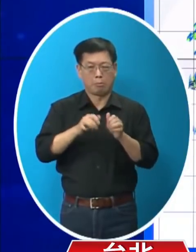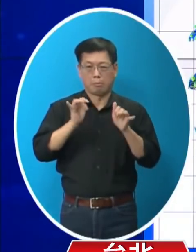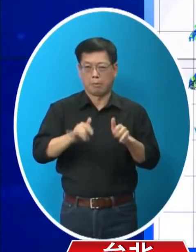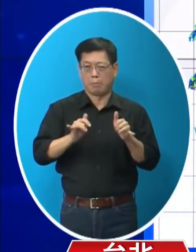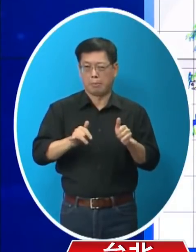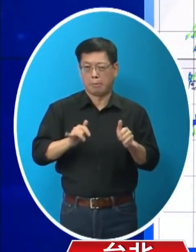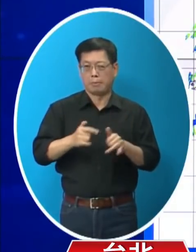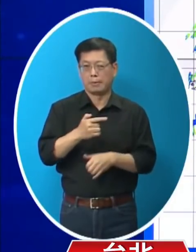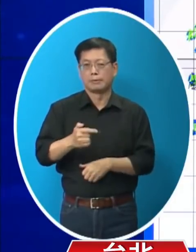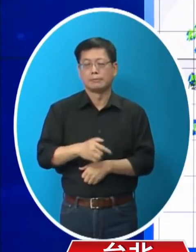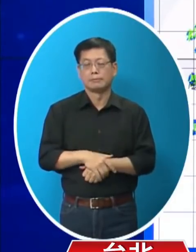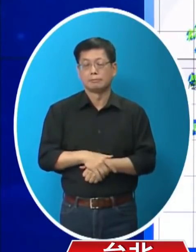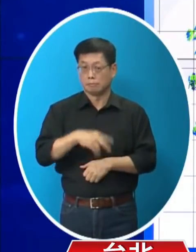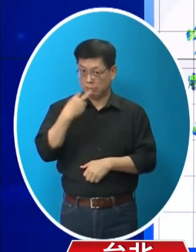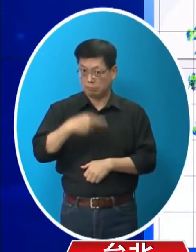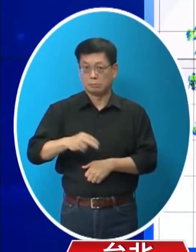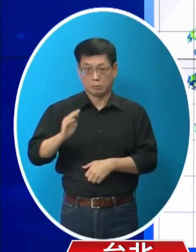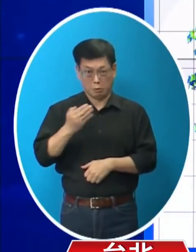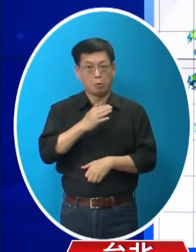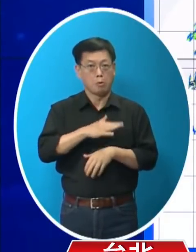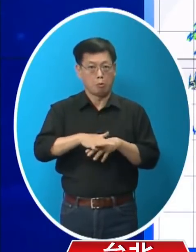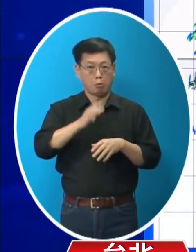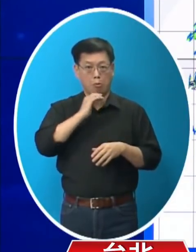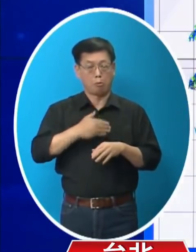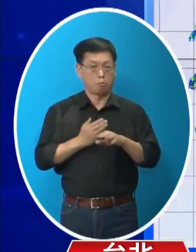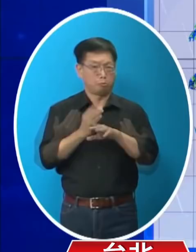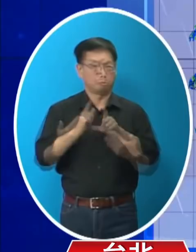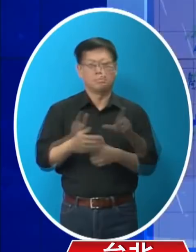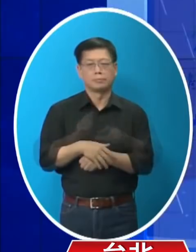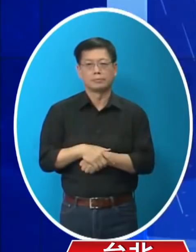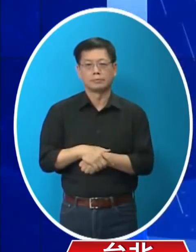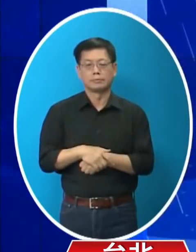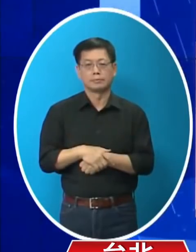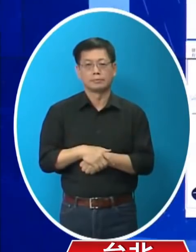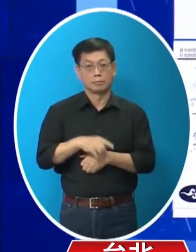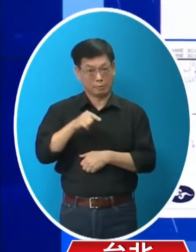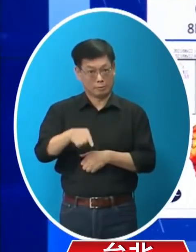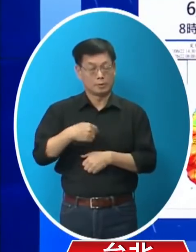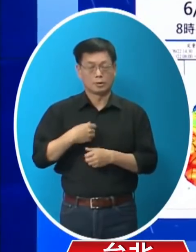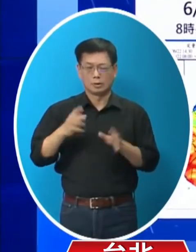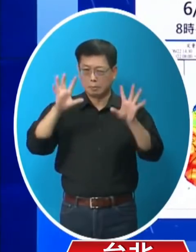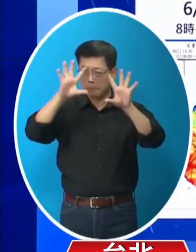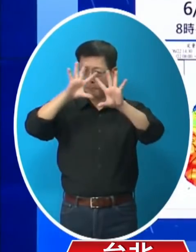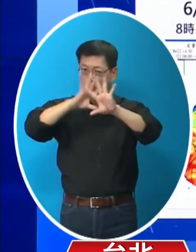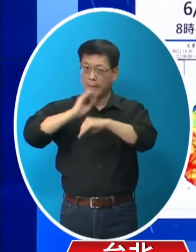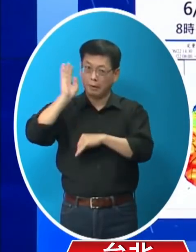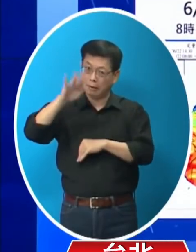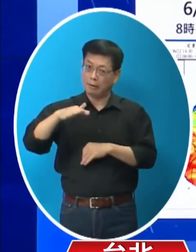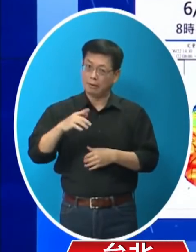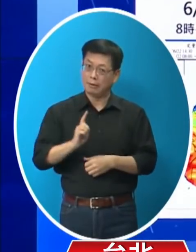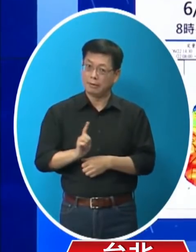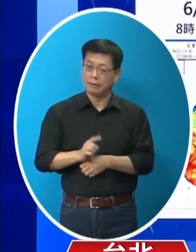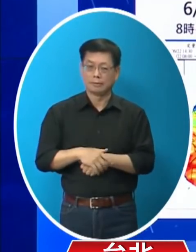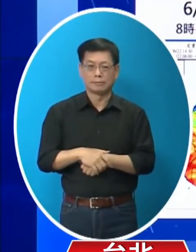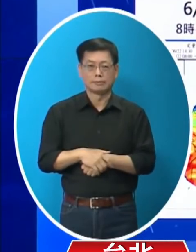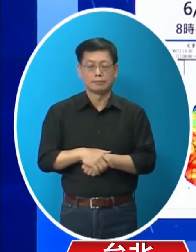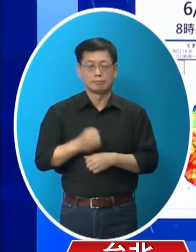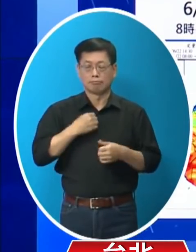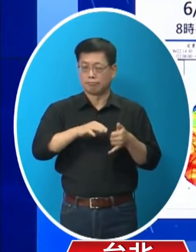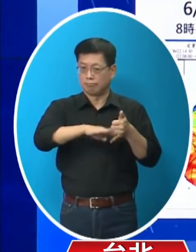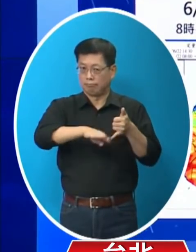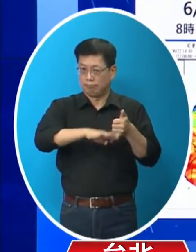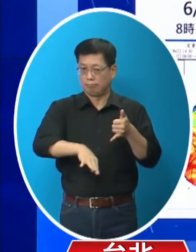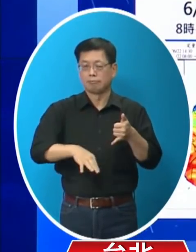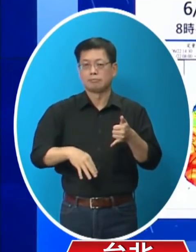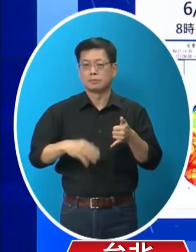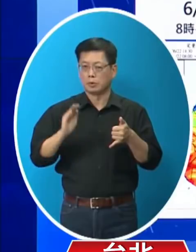强降雨的地方，甚至有些地方还是达到局部大雨或豪雨。这个时间到入夜之后，除了在南部地